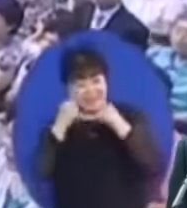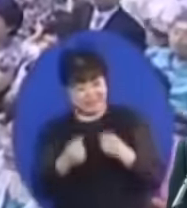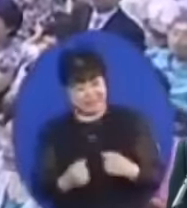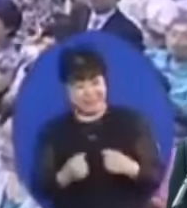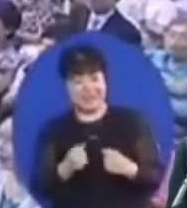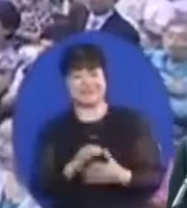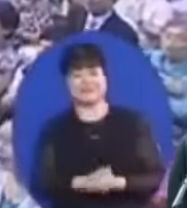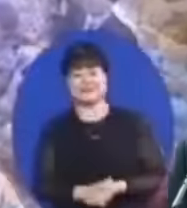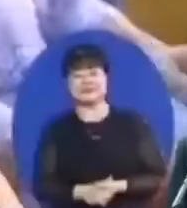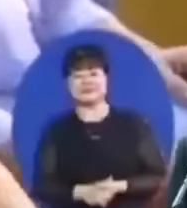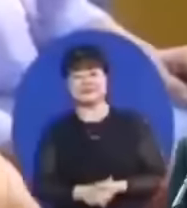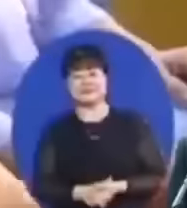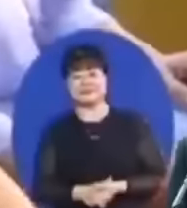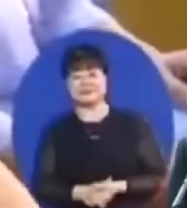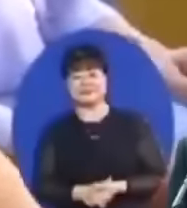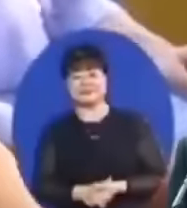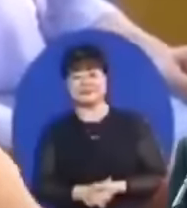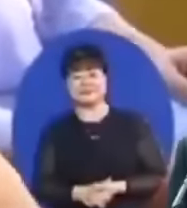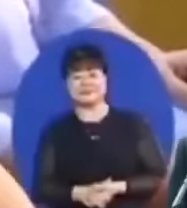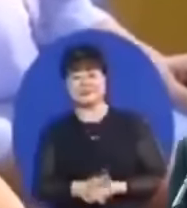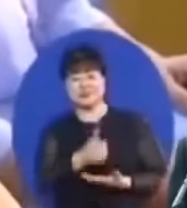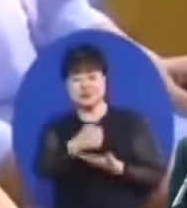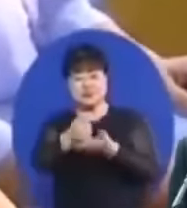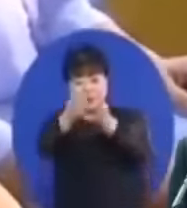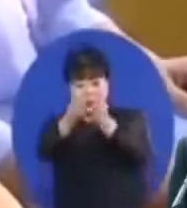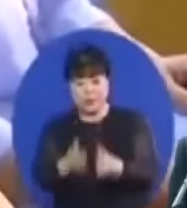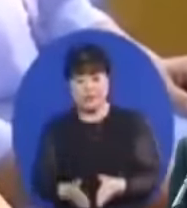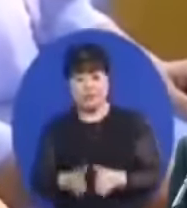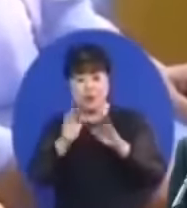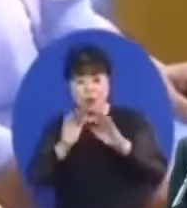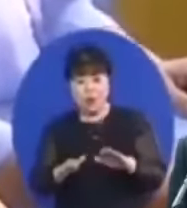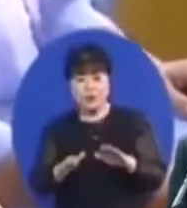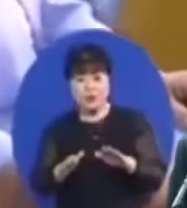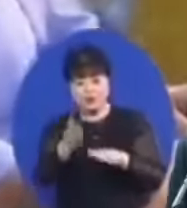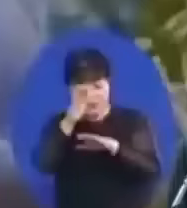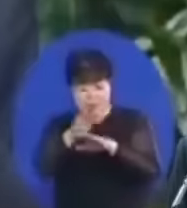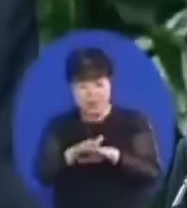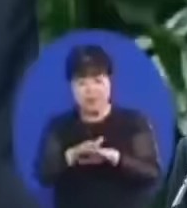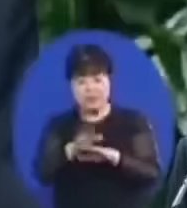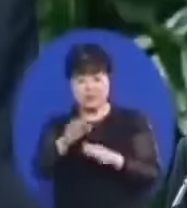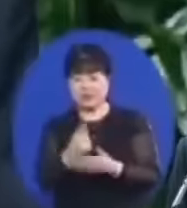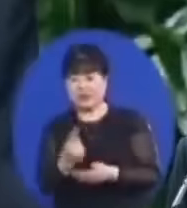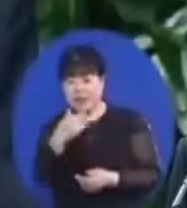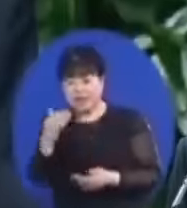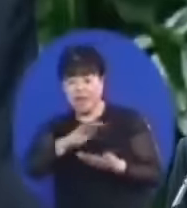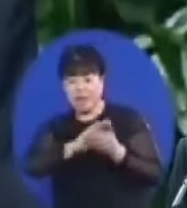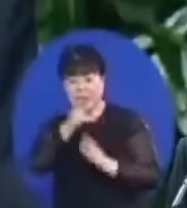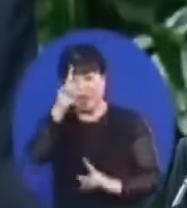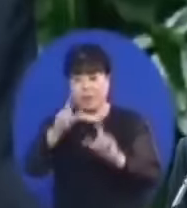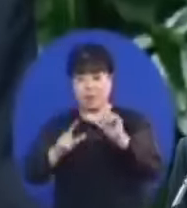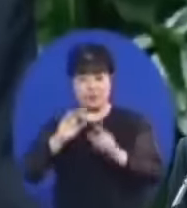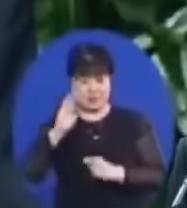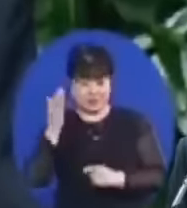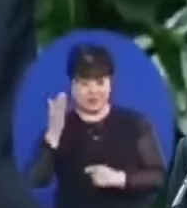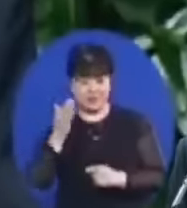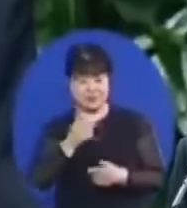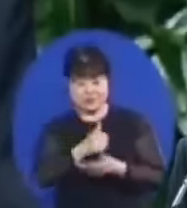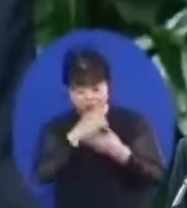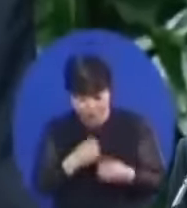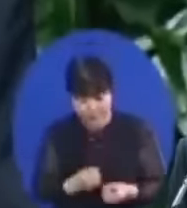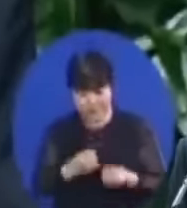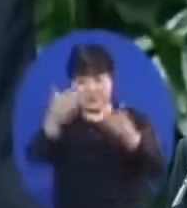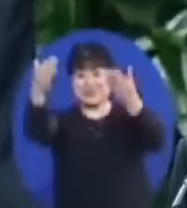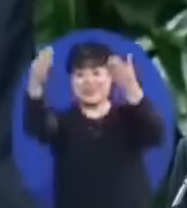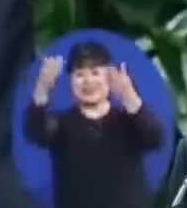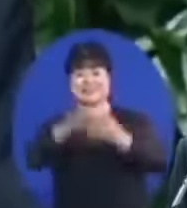계십니다. 그러면 그 주님으로 말미암아 오늘 우리가 예배당에서 나갈 때 변화된 사람이 되어서 나가게 되시기를 주님